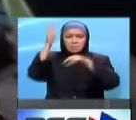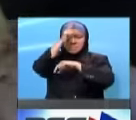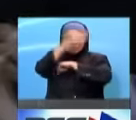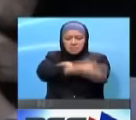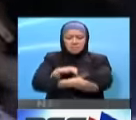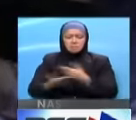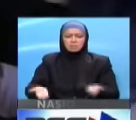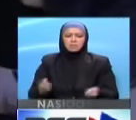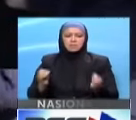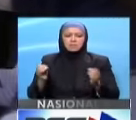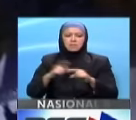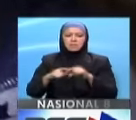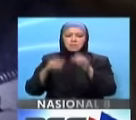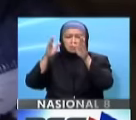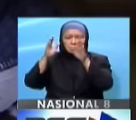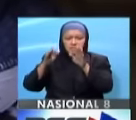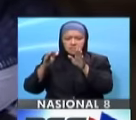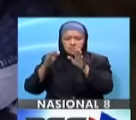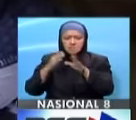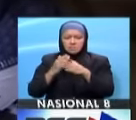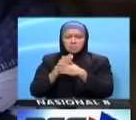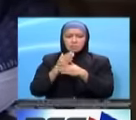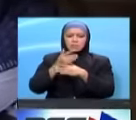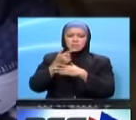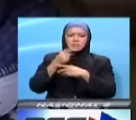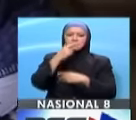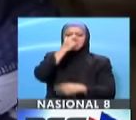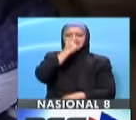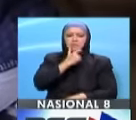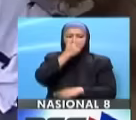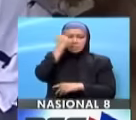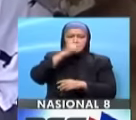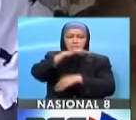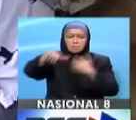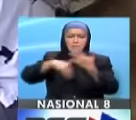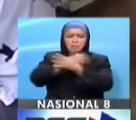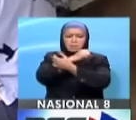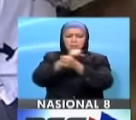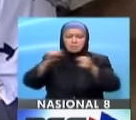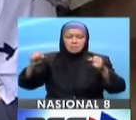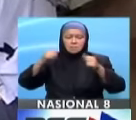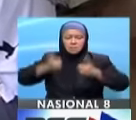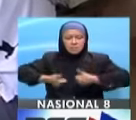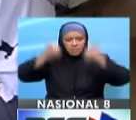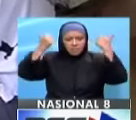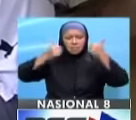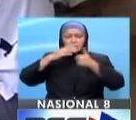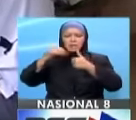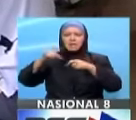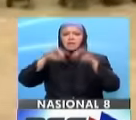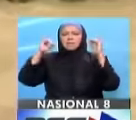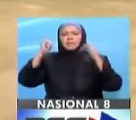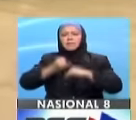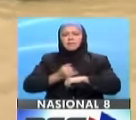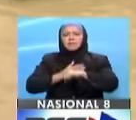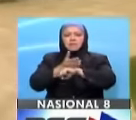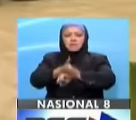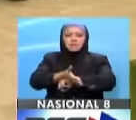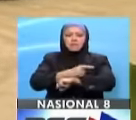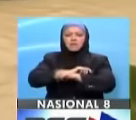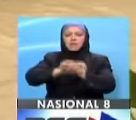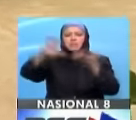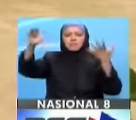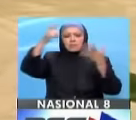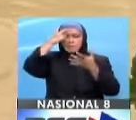Penduduk yang terjejas meluahkan rasa sedih kerana semua persiapan hari raya dan ibadah korban yang akan dilakukan esok rosak kerana ditenggelami